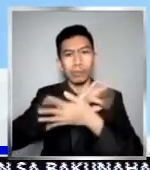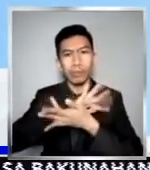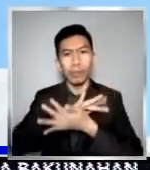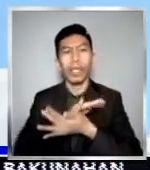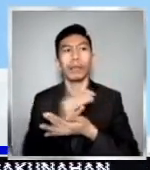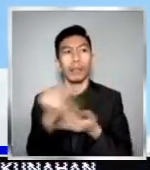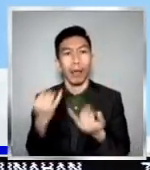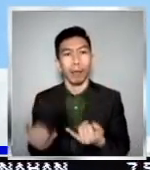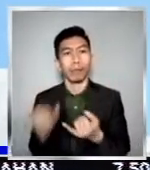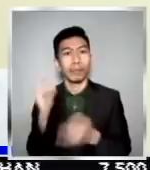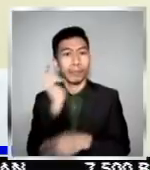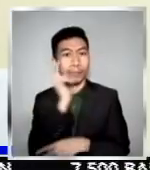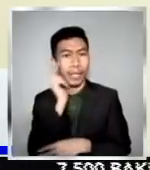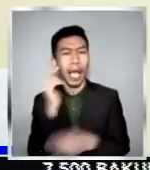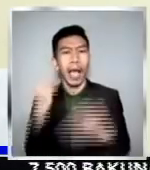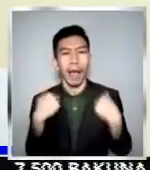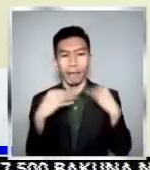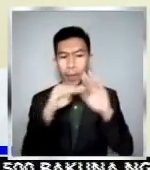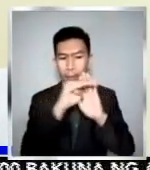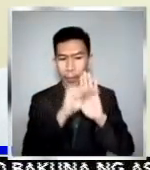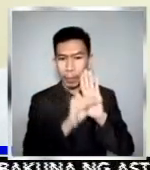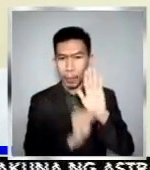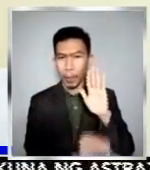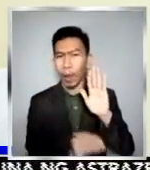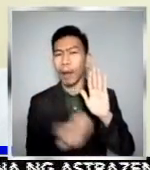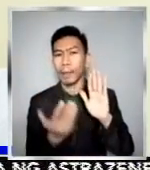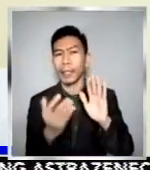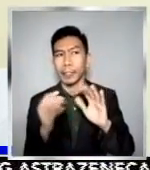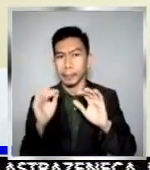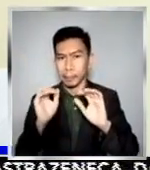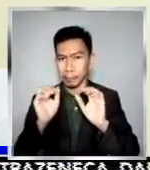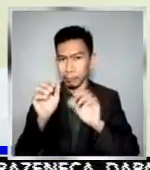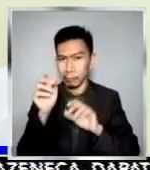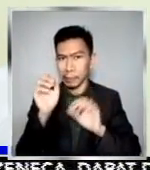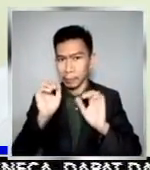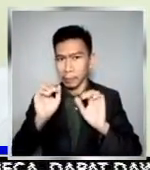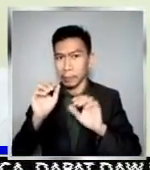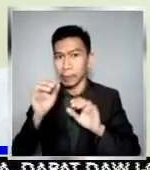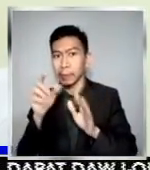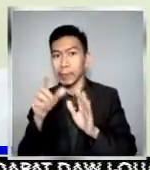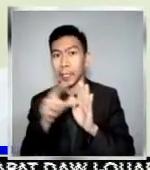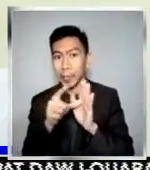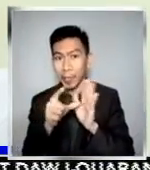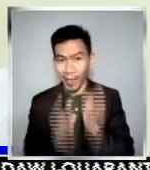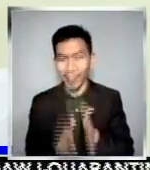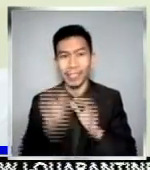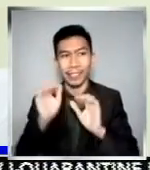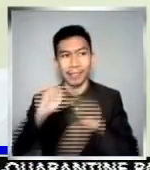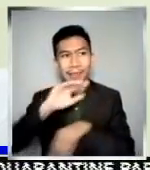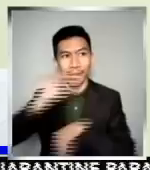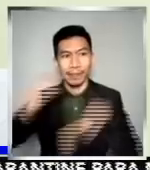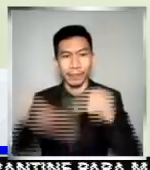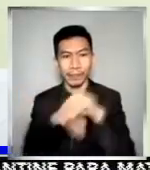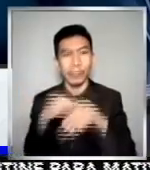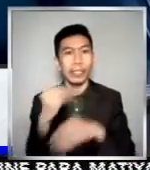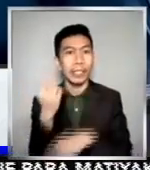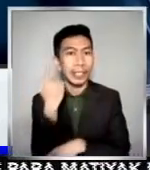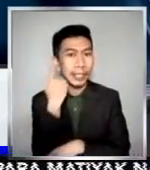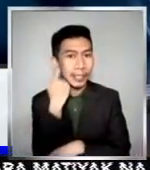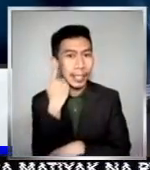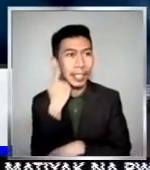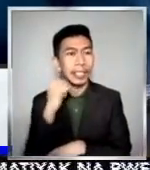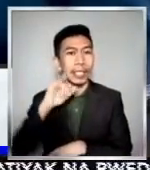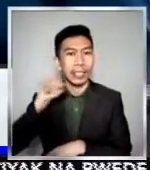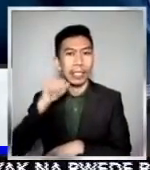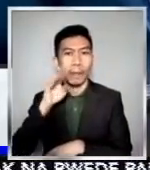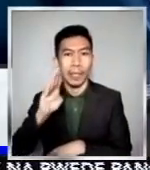shortlist ng mga kandidato. Noong March 12, sumalang sa interview ng Judicial and Bar Council ang mga aplikante na sina